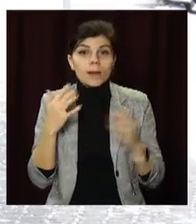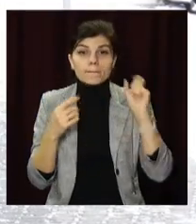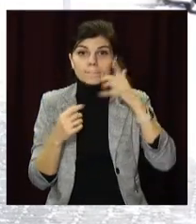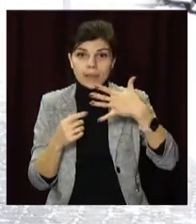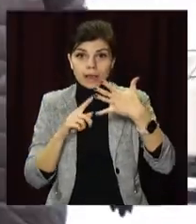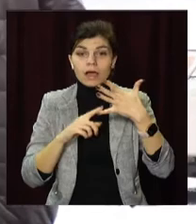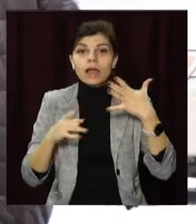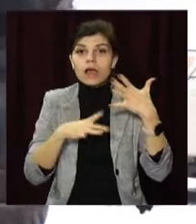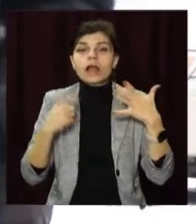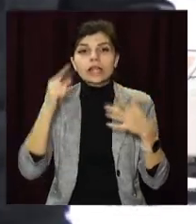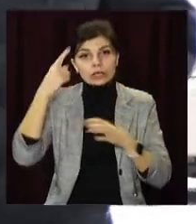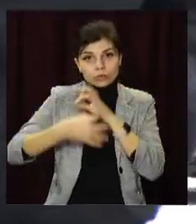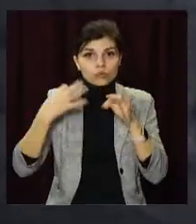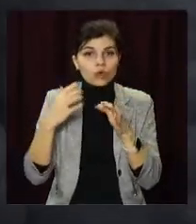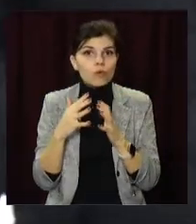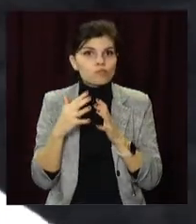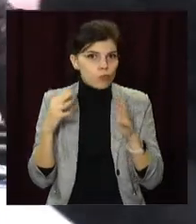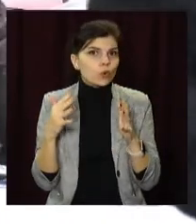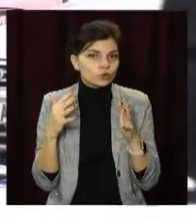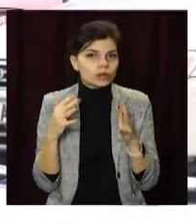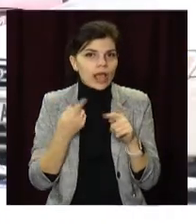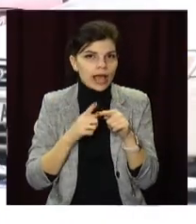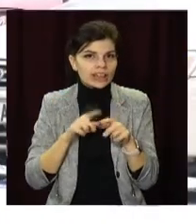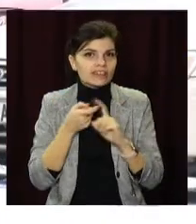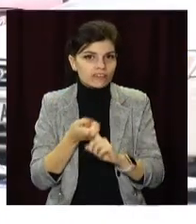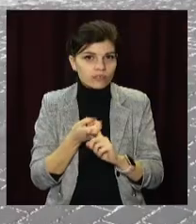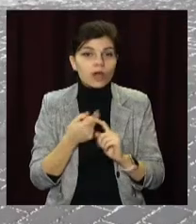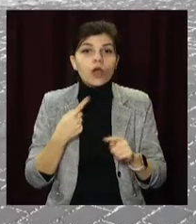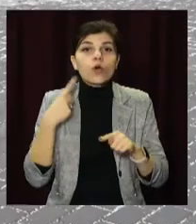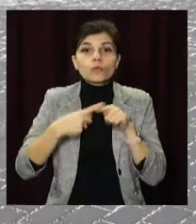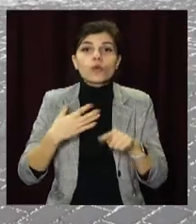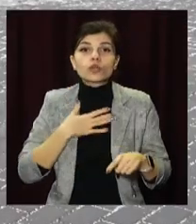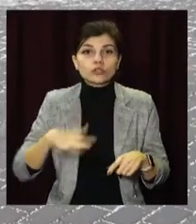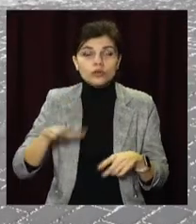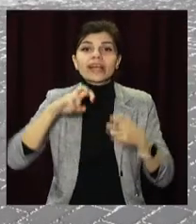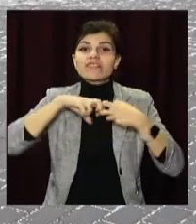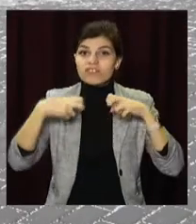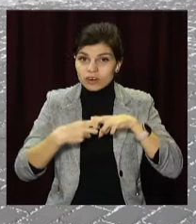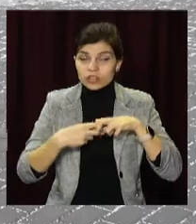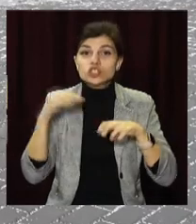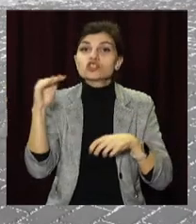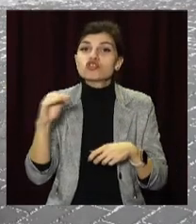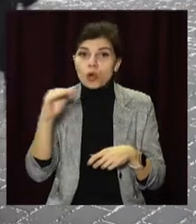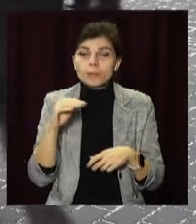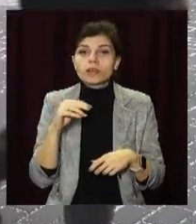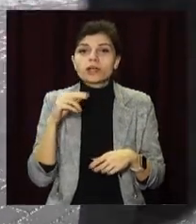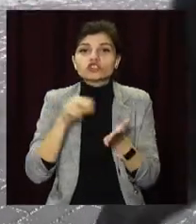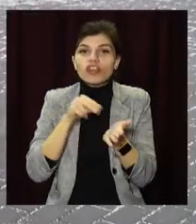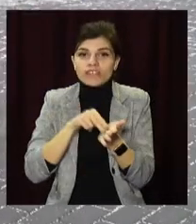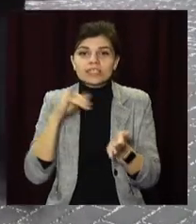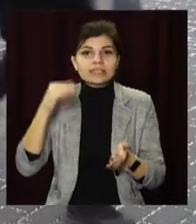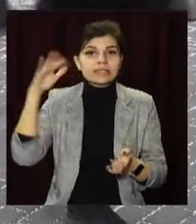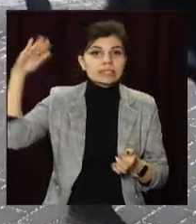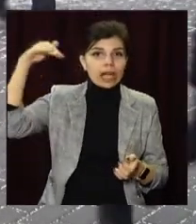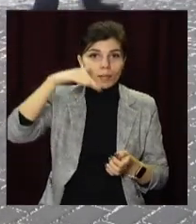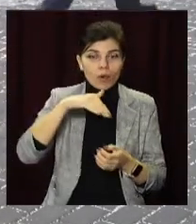число інфікованих. Крім нашої області, у списку Івано-Франківська, Житомирська, Чернівецька та Закарпатська області. В цілому в Україні